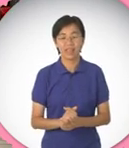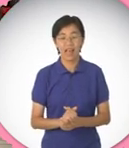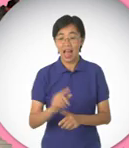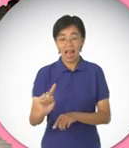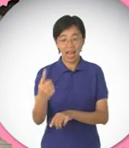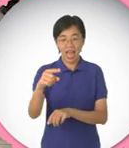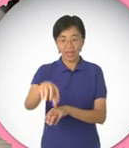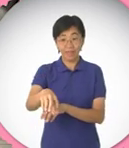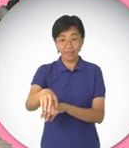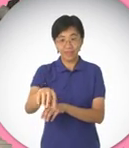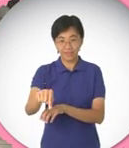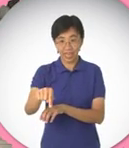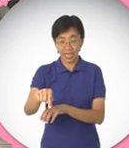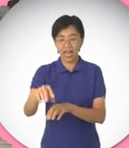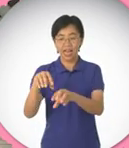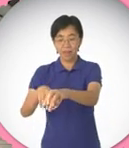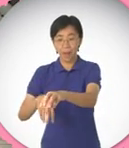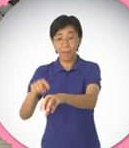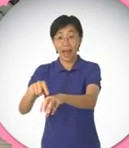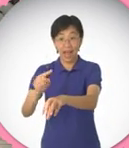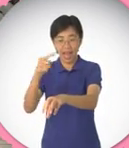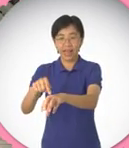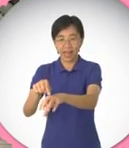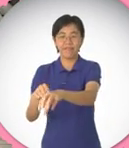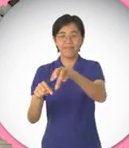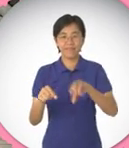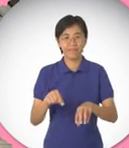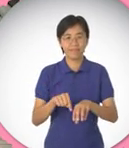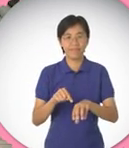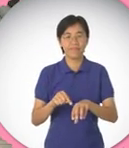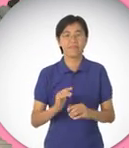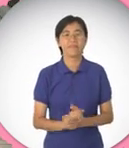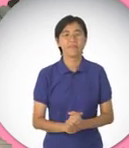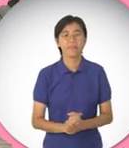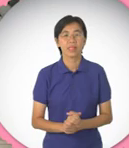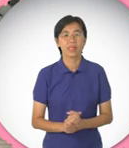ก ก้อนแรก ขอแป้งนวลให้จันด้วยแล้วก็ที่คลึง ครับ